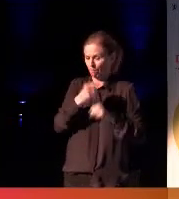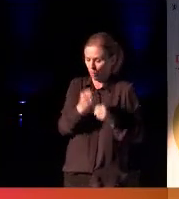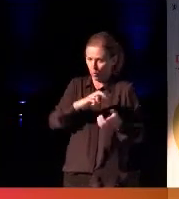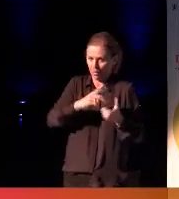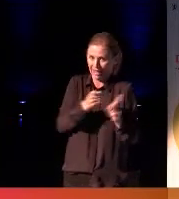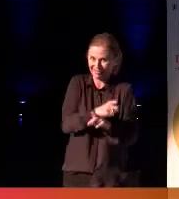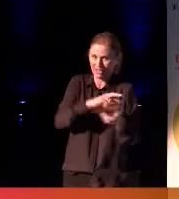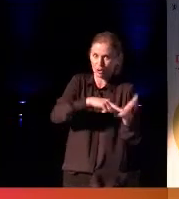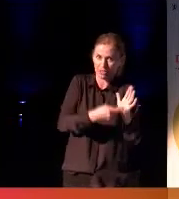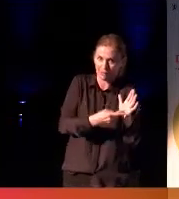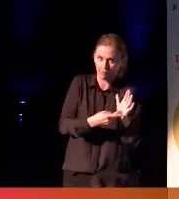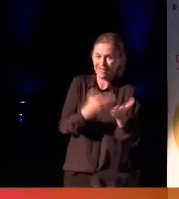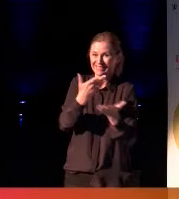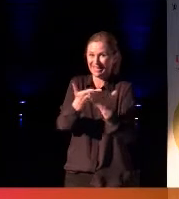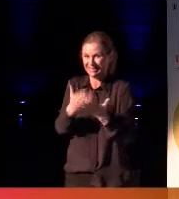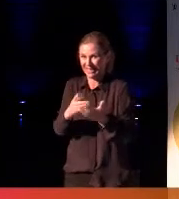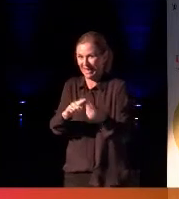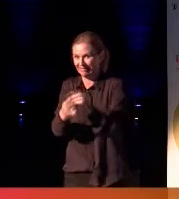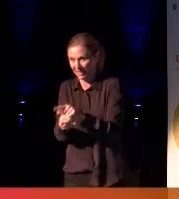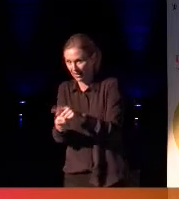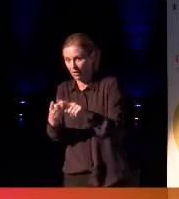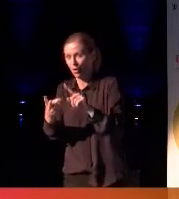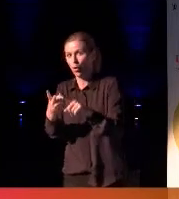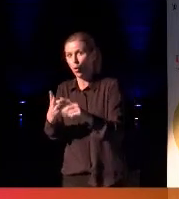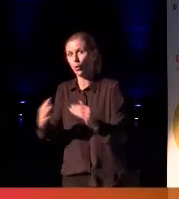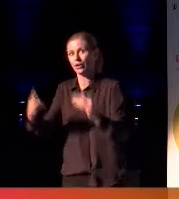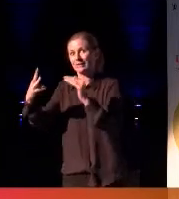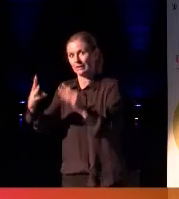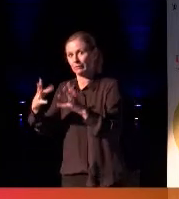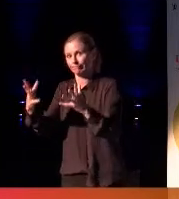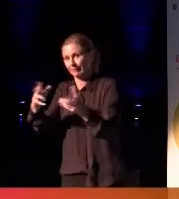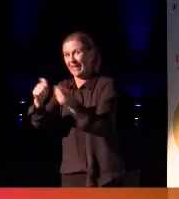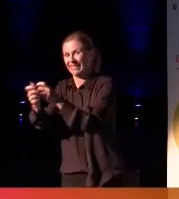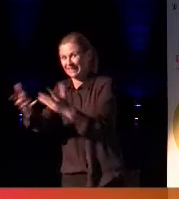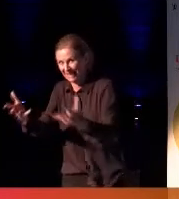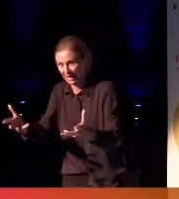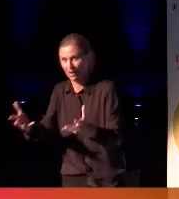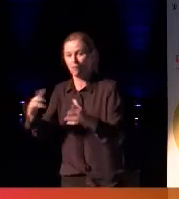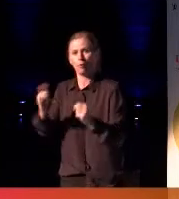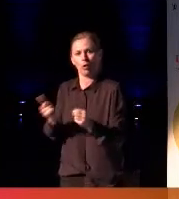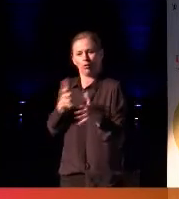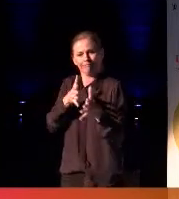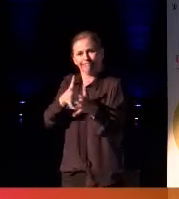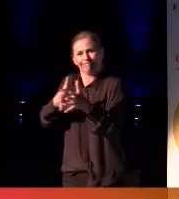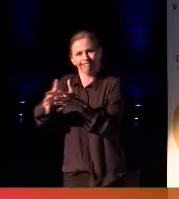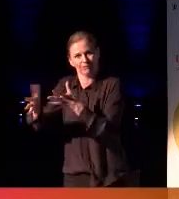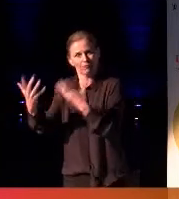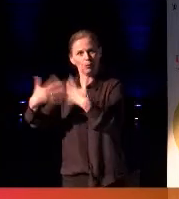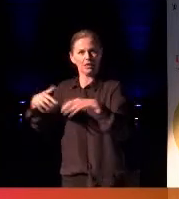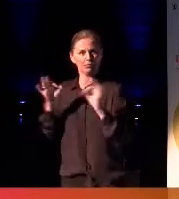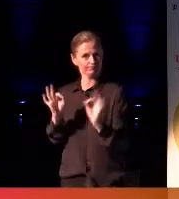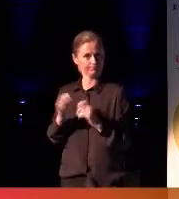det tjenester som skal endres, og organisasjoner som også må endres for at det skal fungere.